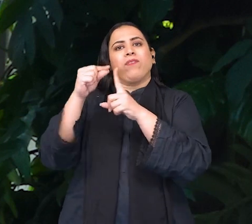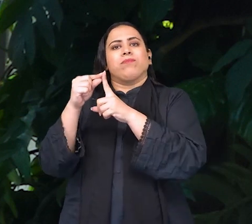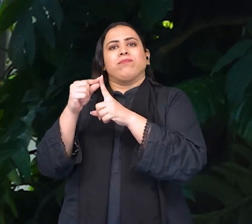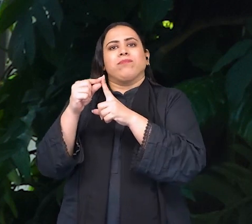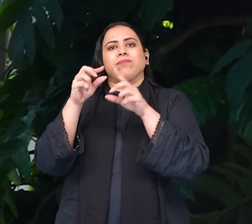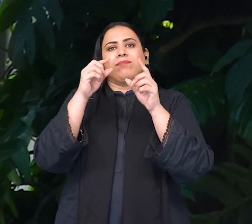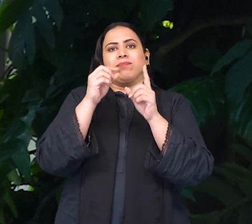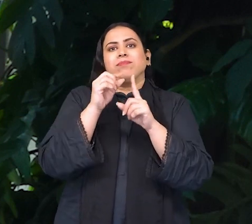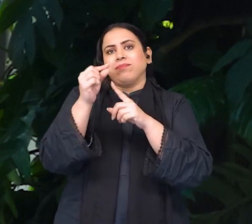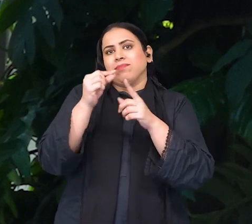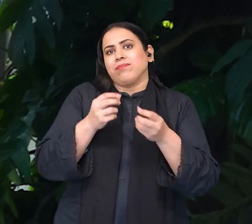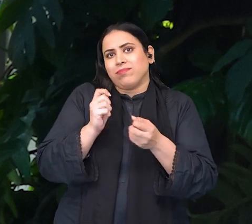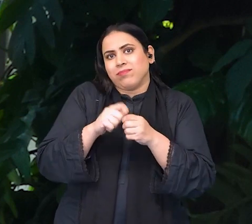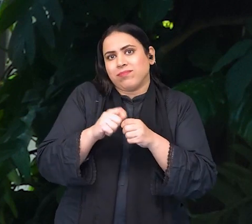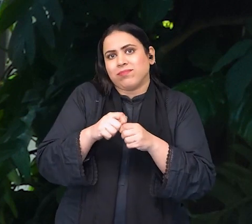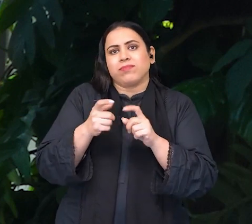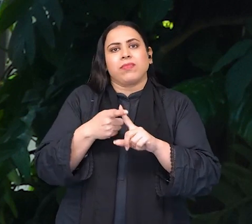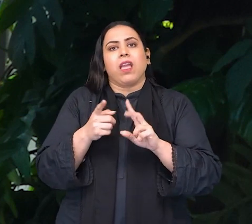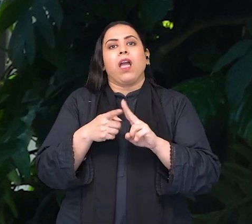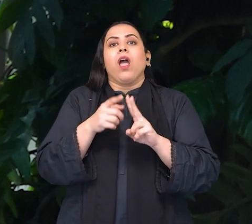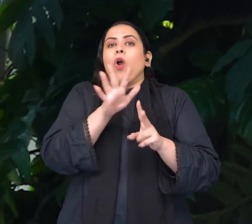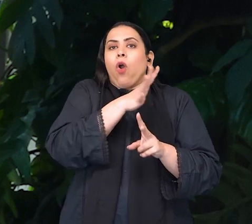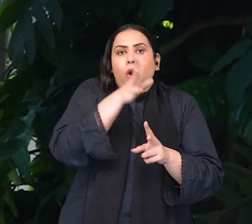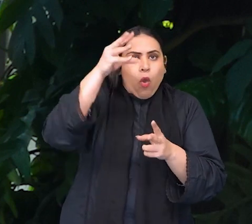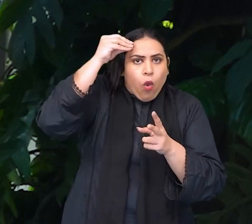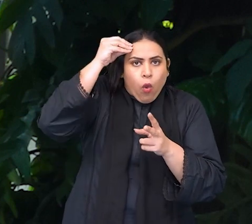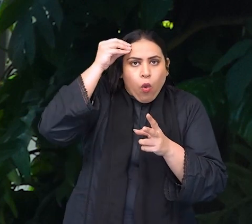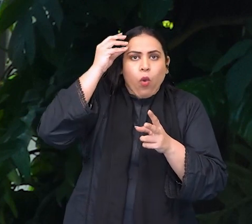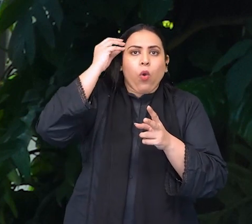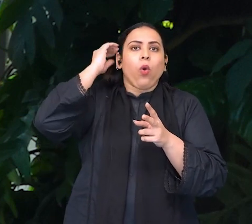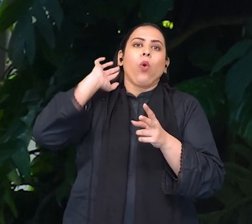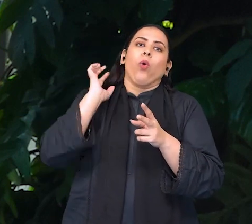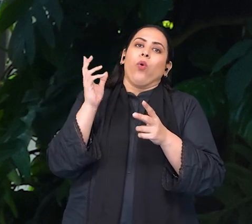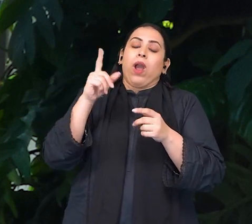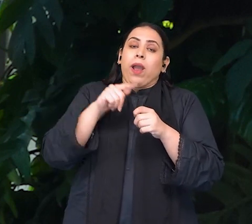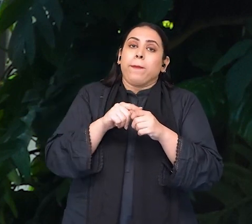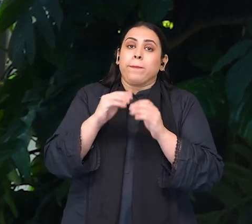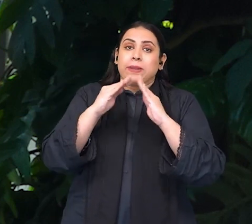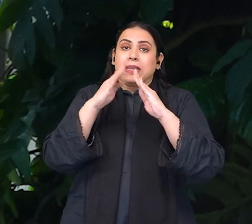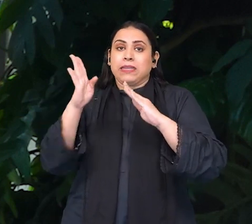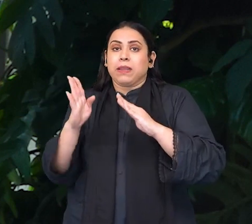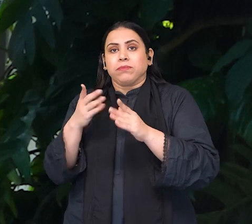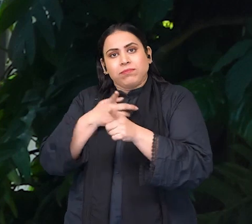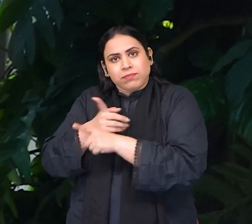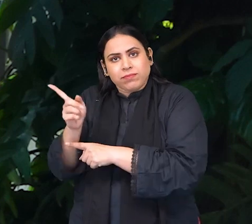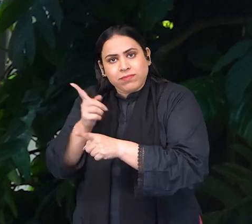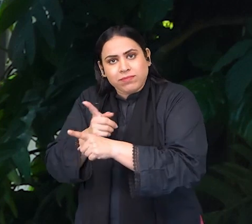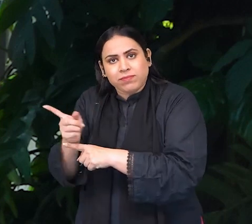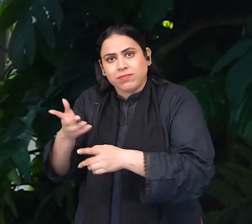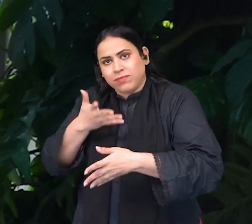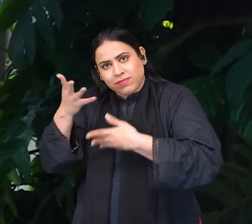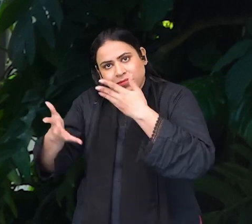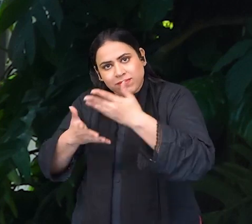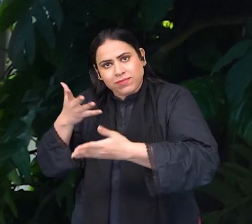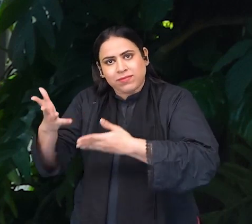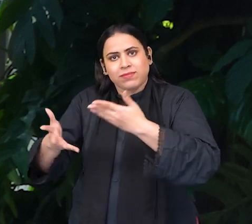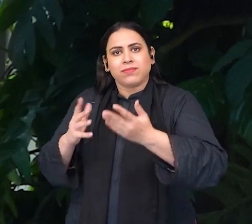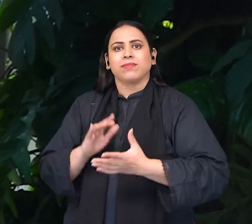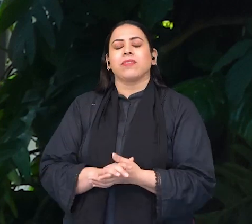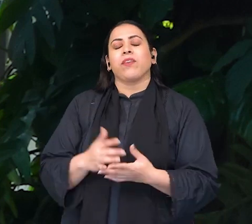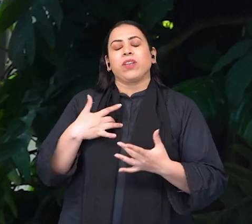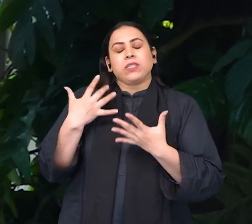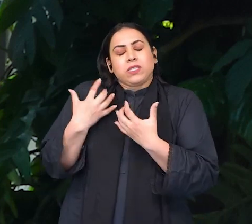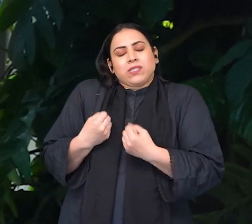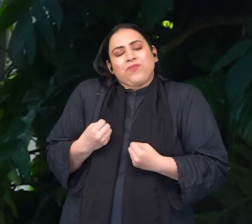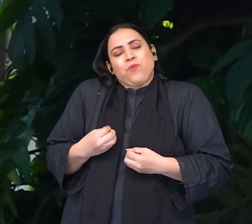प्रेजेंटेशंस बनाई और अपनी कम्युनिटी इंगेजमेंट्स को लीड किया। जो चीज़ें उन्होंने फेलोशिप में सीखी थी वो अपने नेबरहुड में बाकी यूथ के साथ